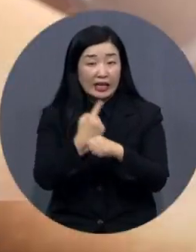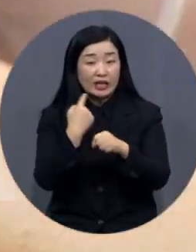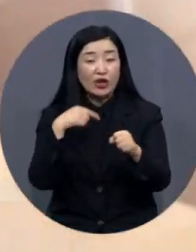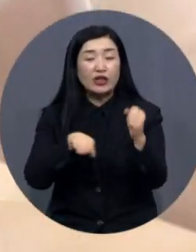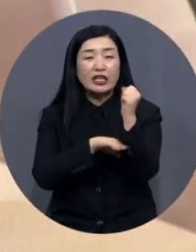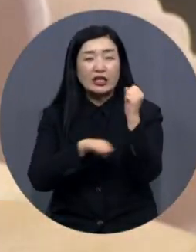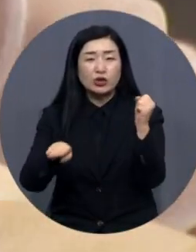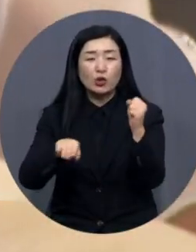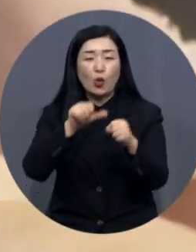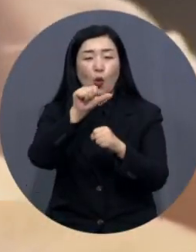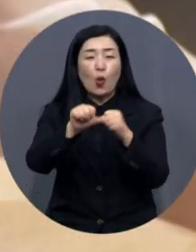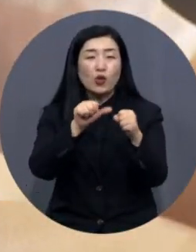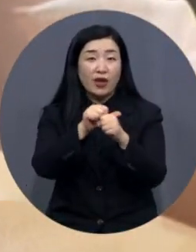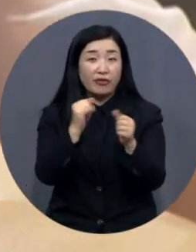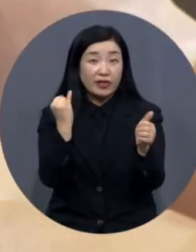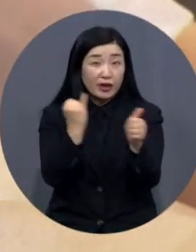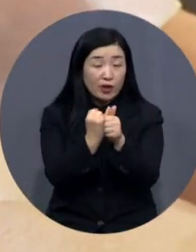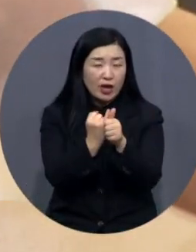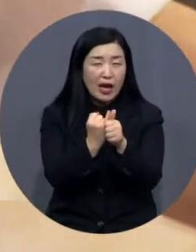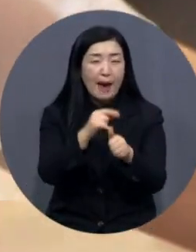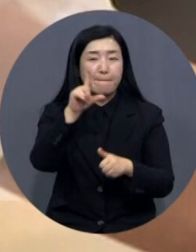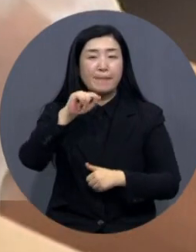혼인 5년 이하 신혼부부는